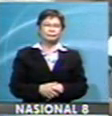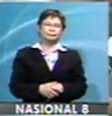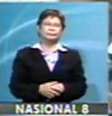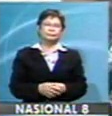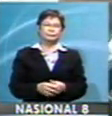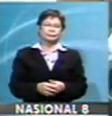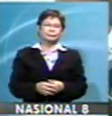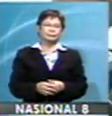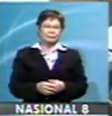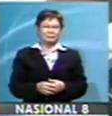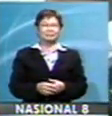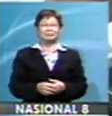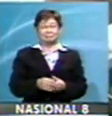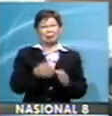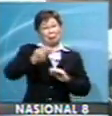high